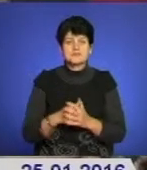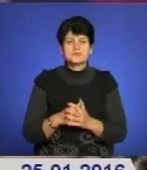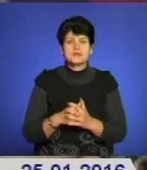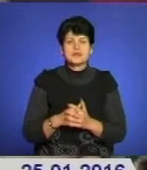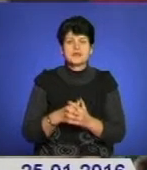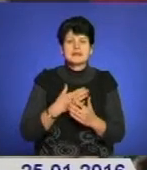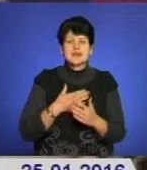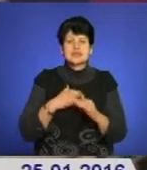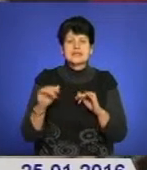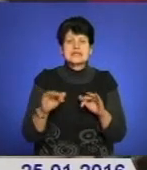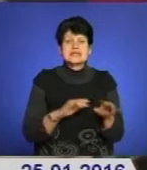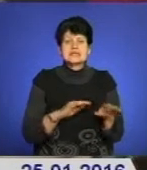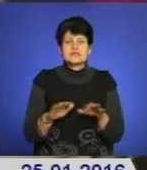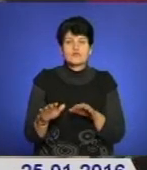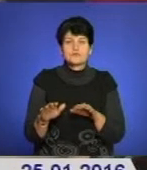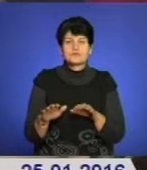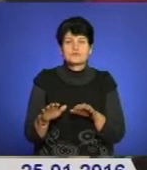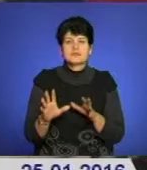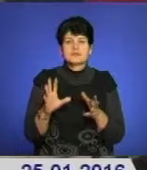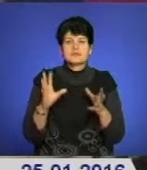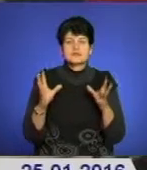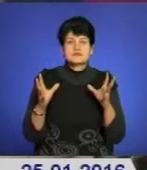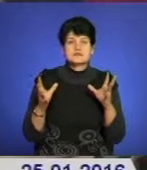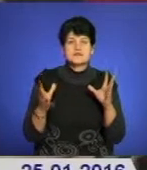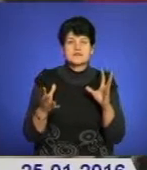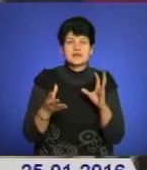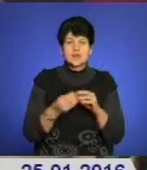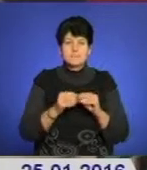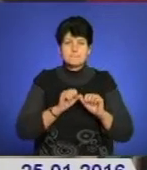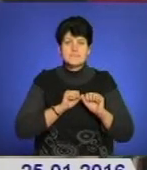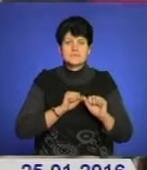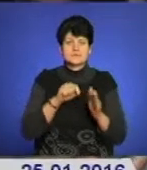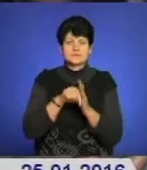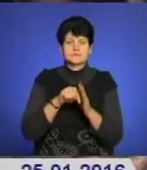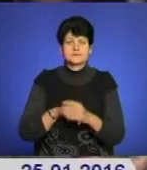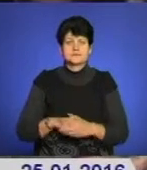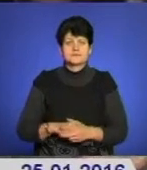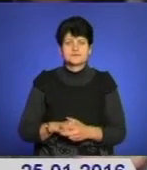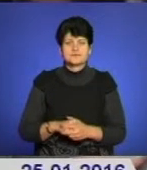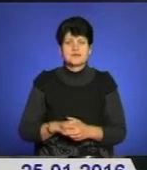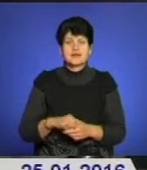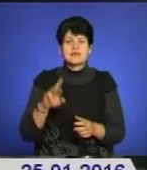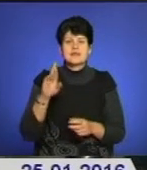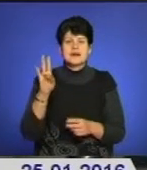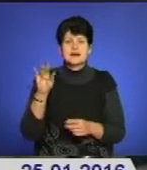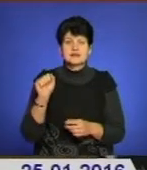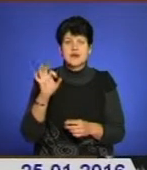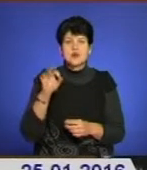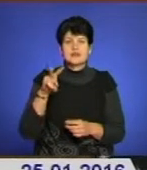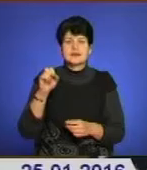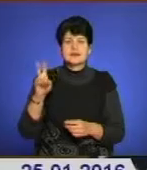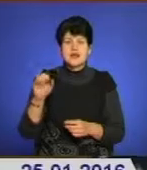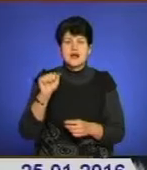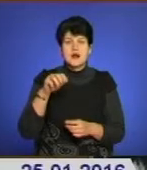наше дійство таке звернене, в основному, кажу, такі патріотичні в нас мотиви. Яна, Олексій, Амалія.